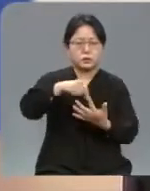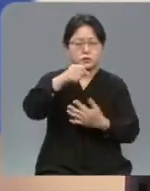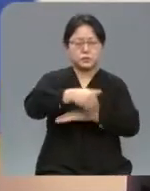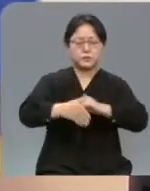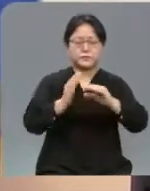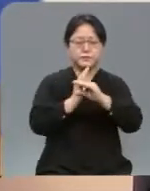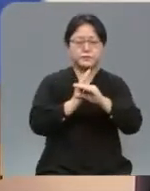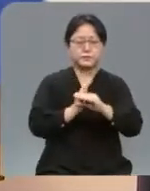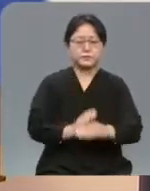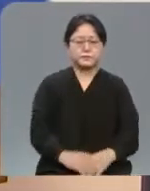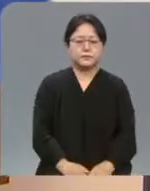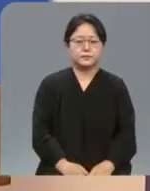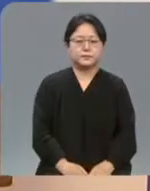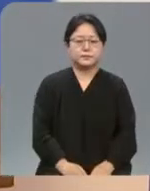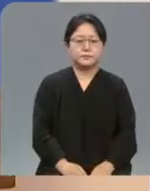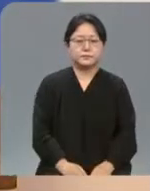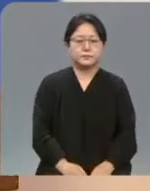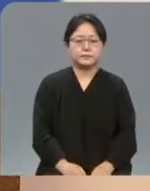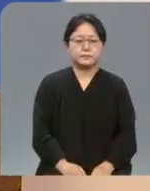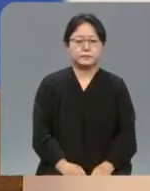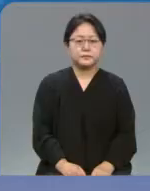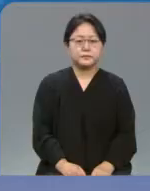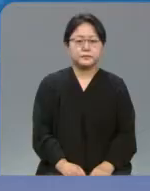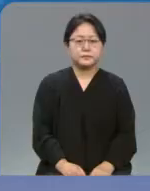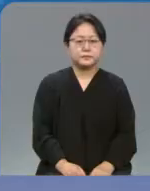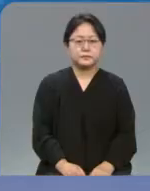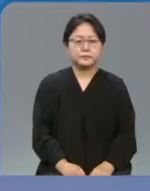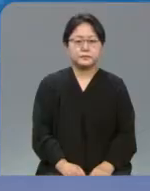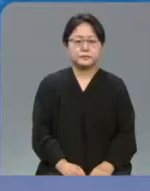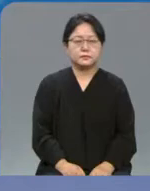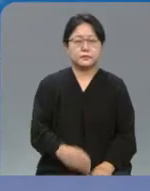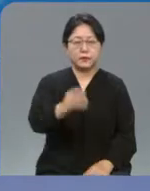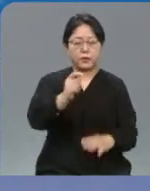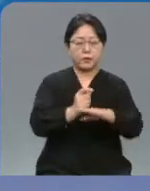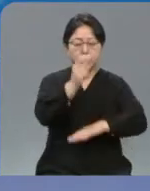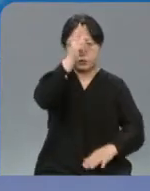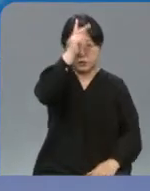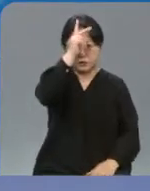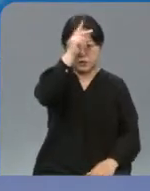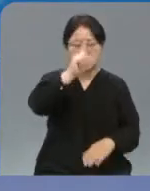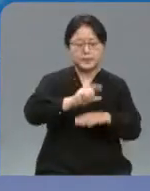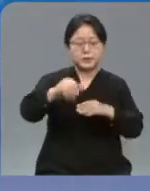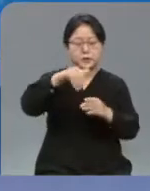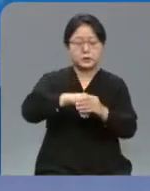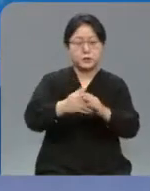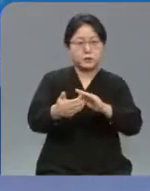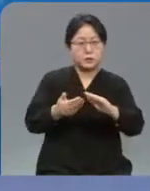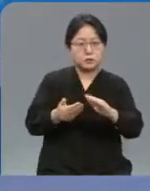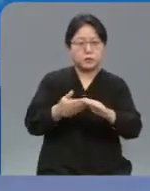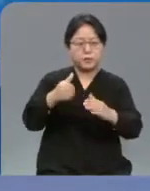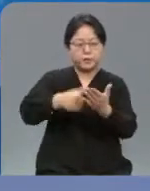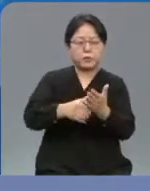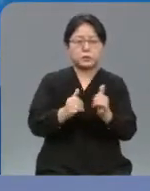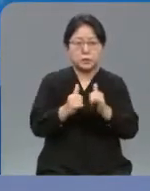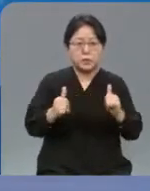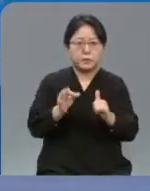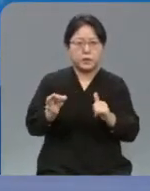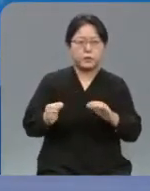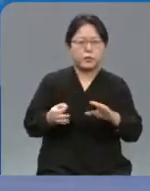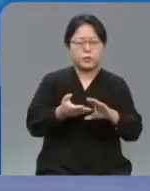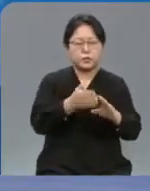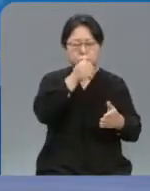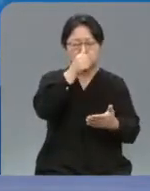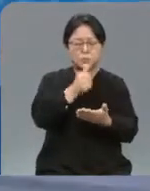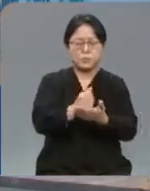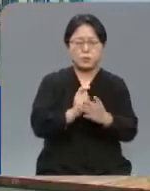kbs 뉴스 최진 입니다 고흥 경찰서는 지방선거를 앞두고 유권자에게 돈을 건넨 혐의